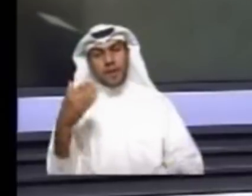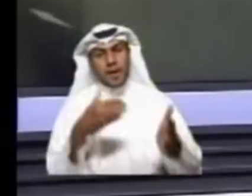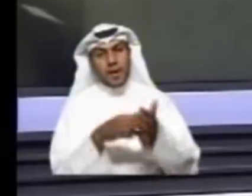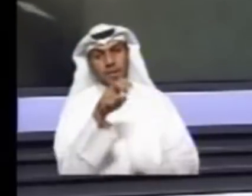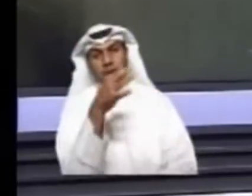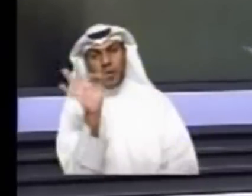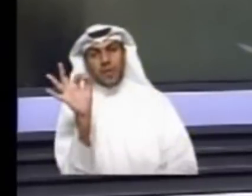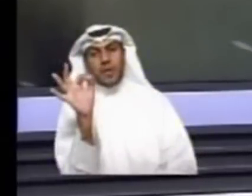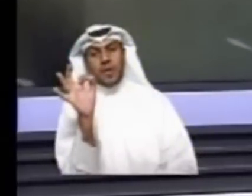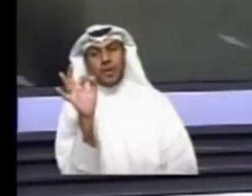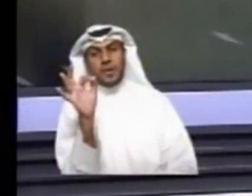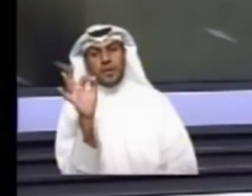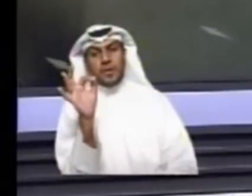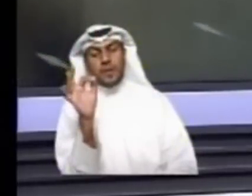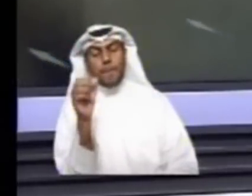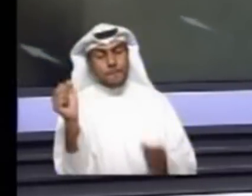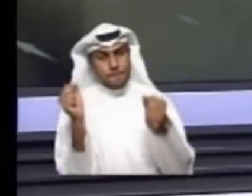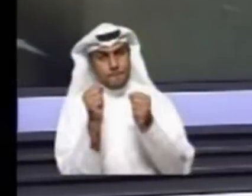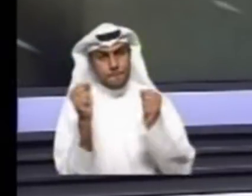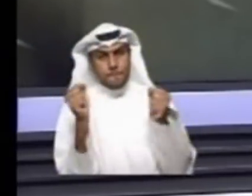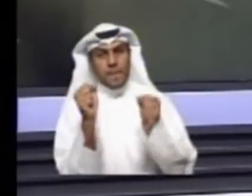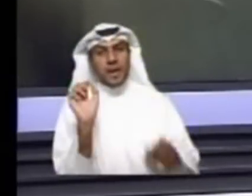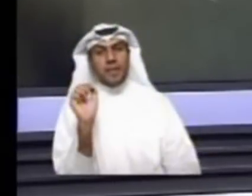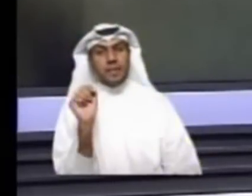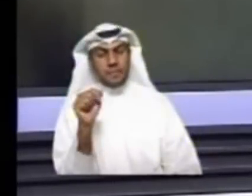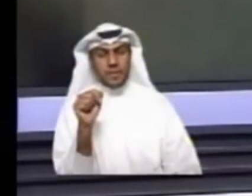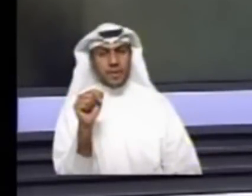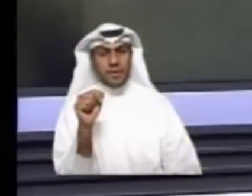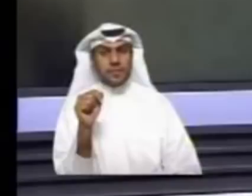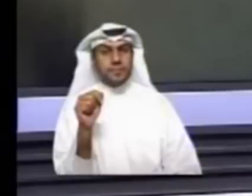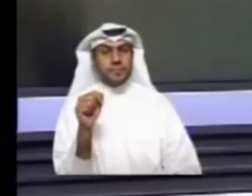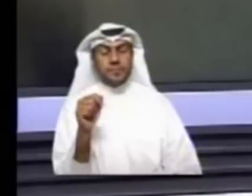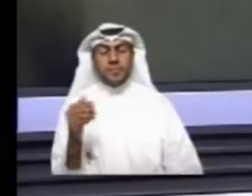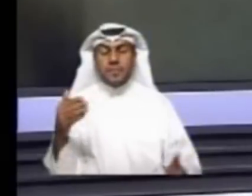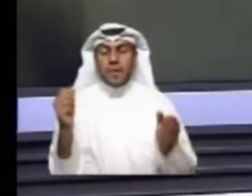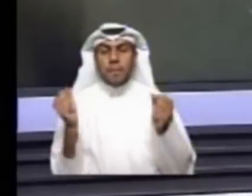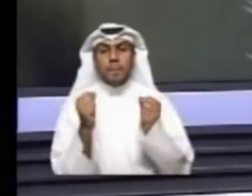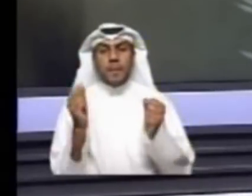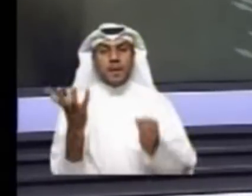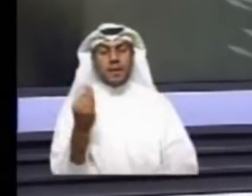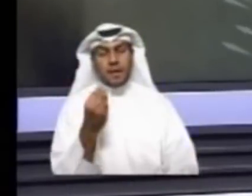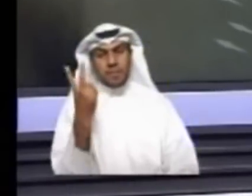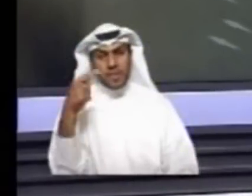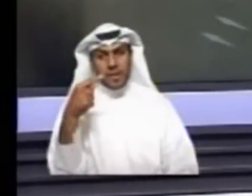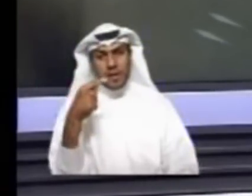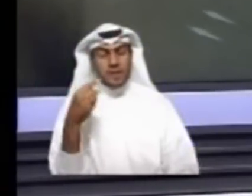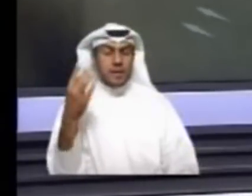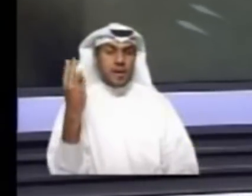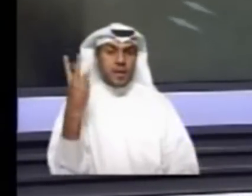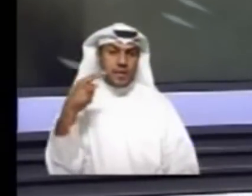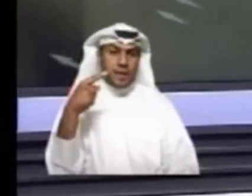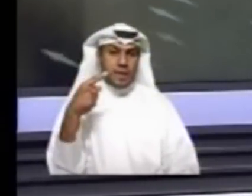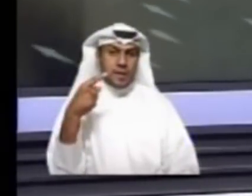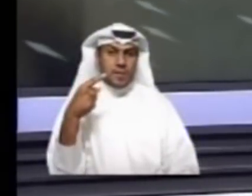م في الساعه ايضا اجواء بارده نسبيا ومتوقع تصل درجات الحراره في منتصف هذه الليله ما بين 12 الى 13 درجه